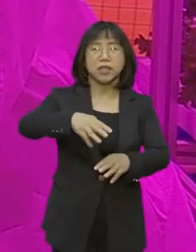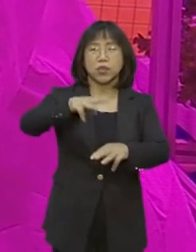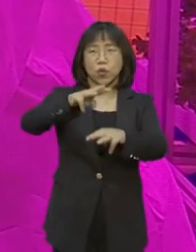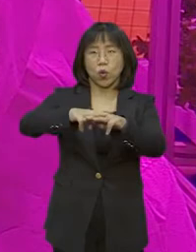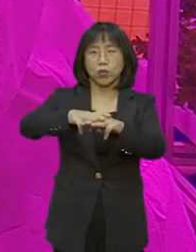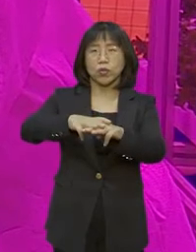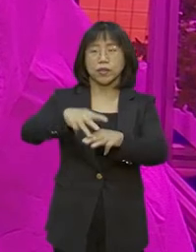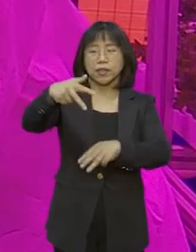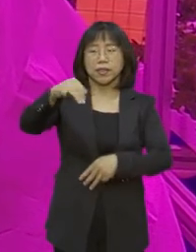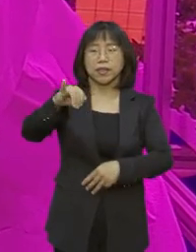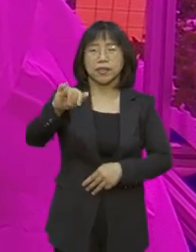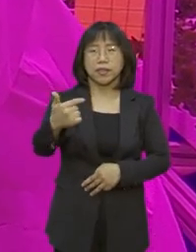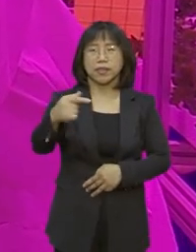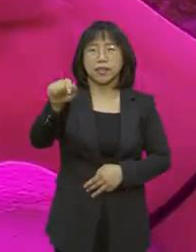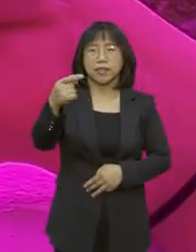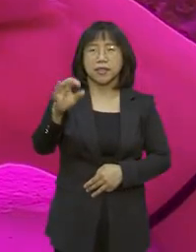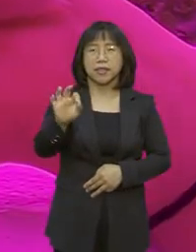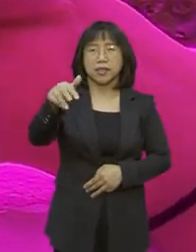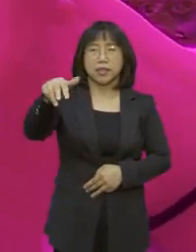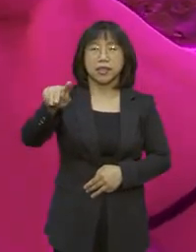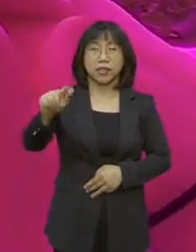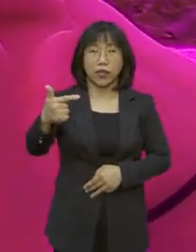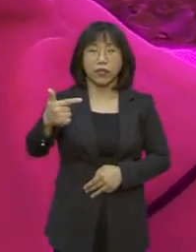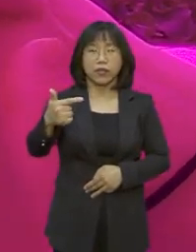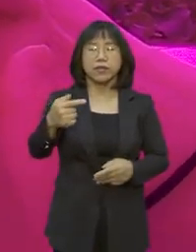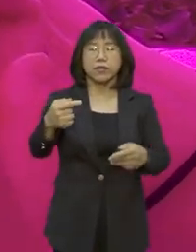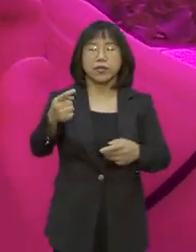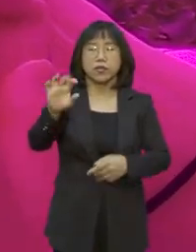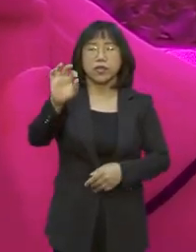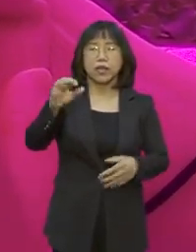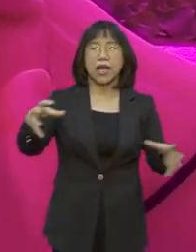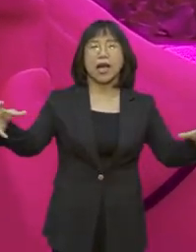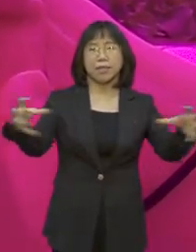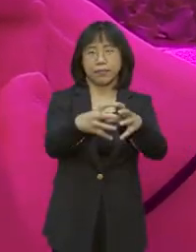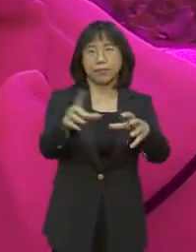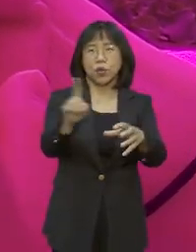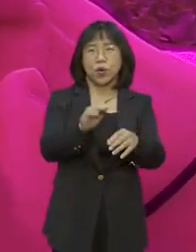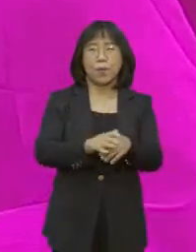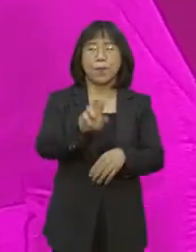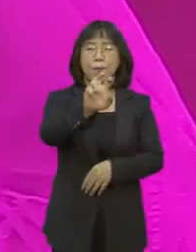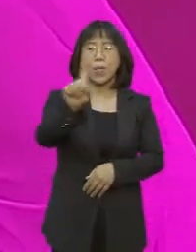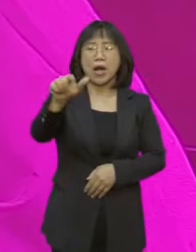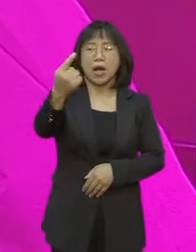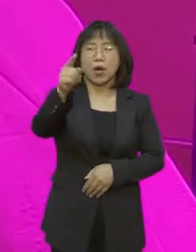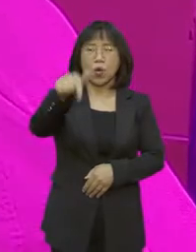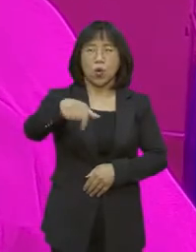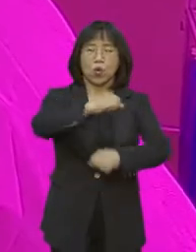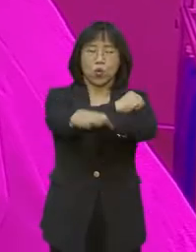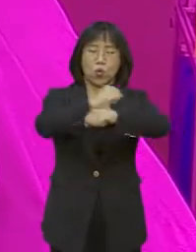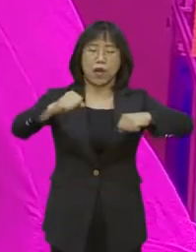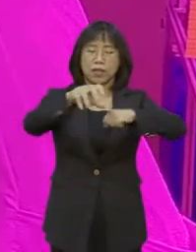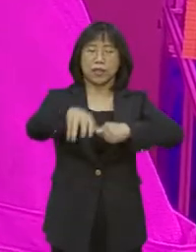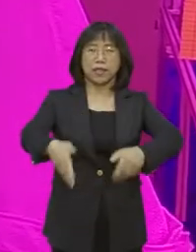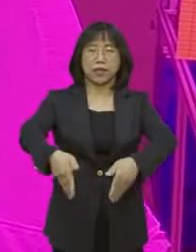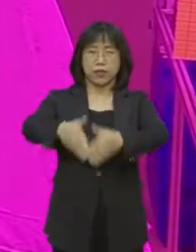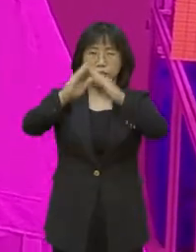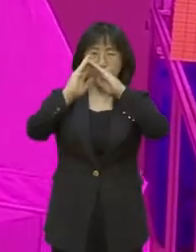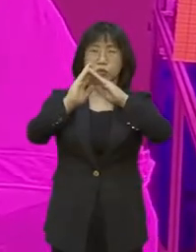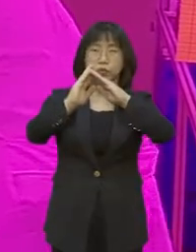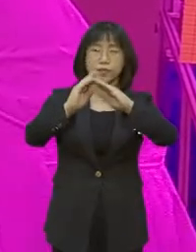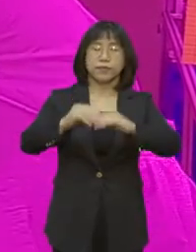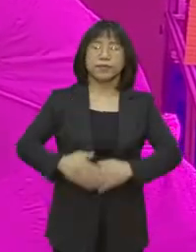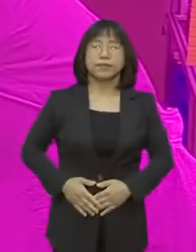서울시와 농촌진흥청이 함께 선보인 스마트팜이 마곡광장 유휴공간에 지어졌습니다.